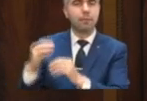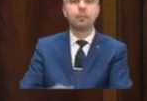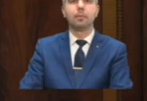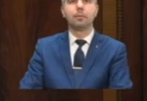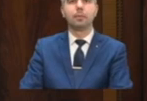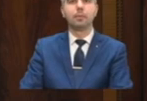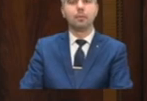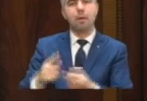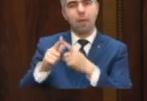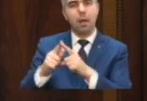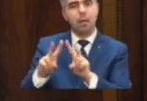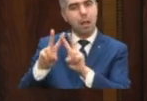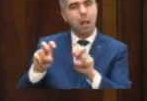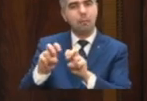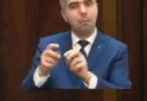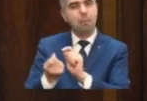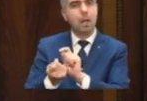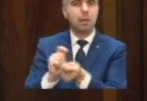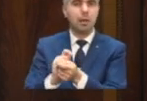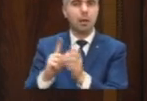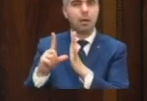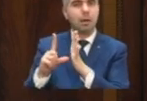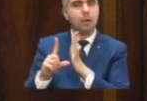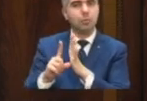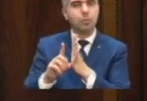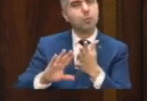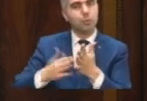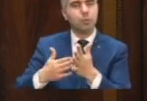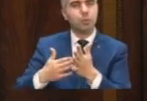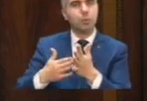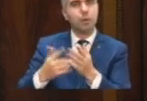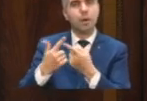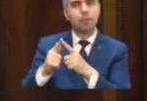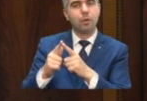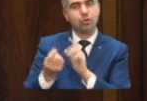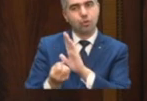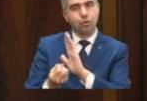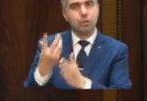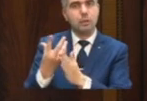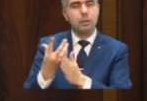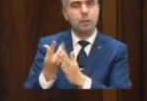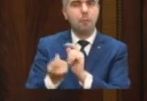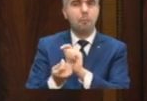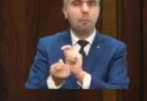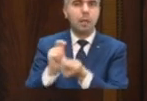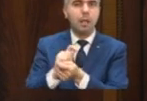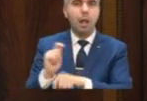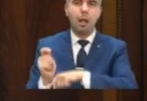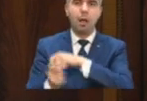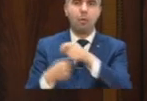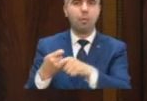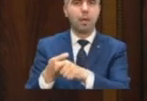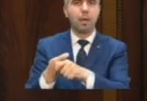النظر في التشريعات والقوانين المؤثرة لهذا القطاع، ووضع تشريع تعميري خاص بالمجال